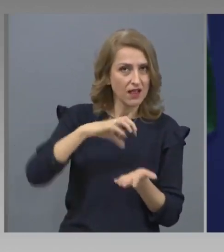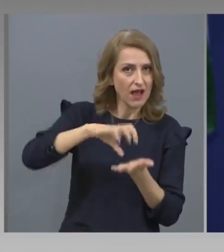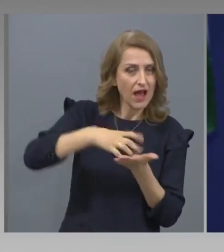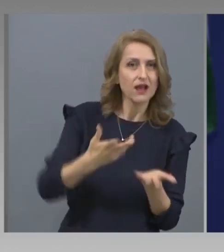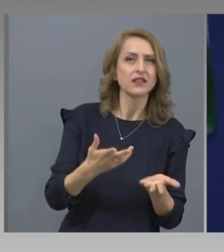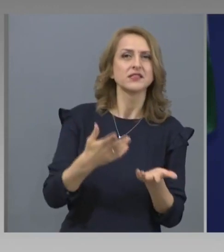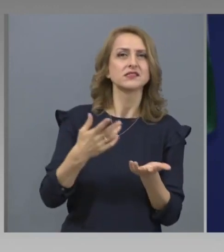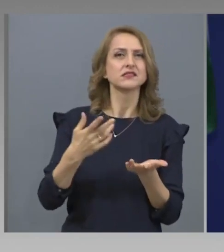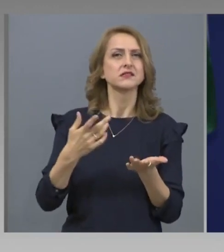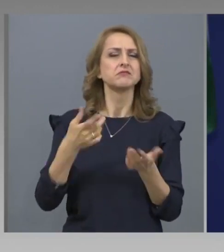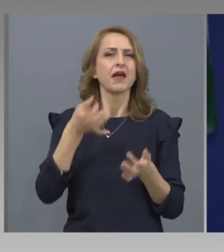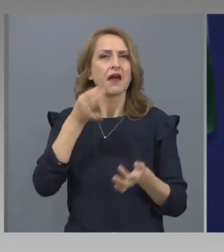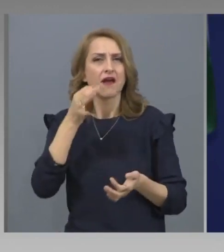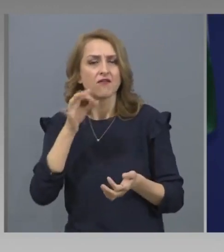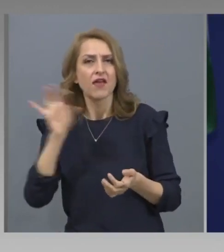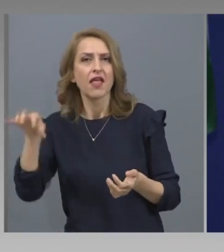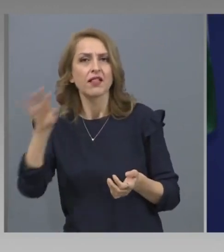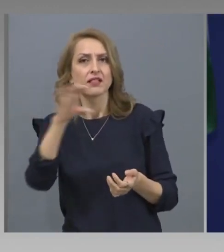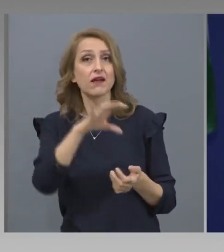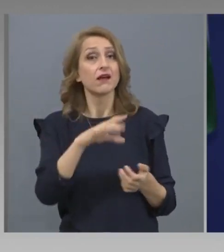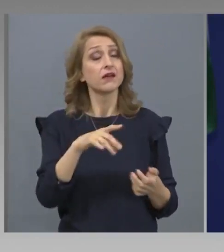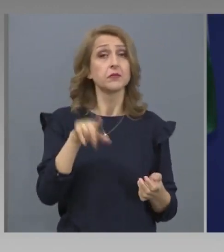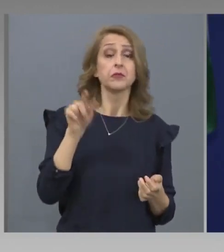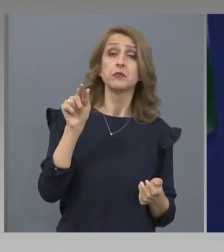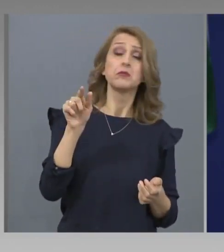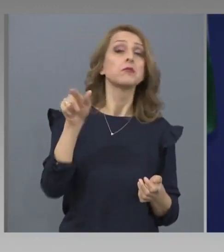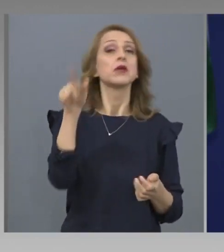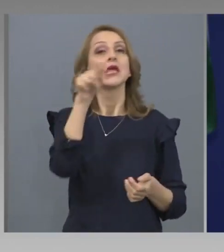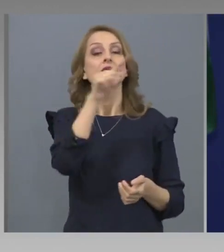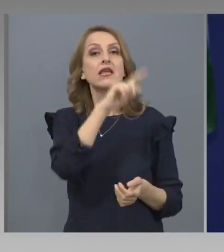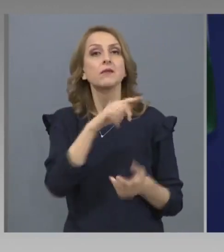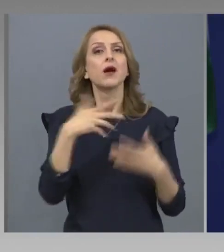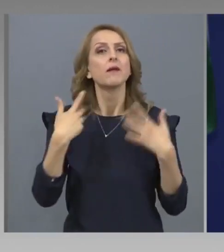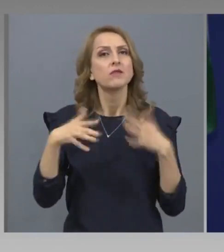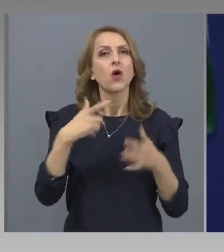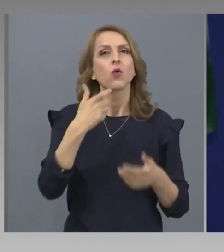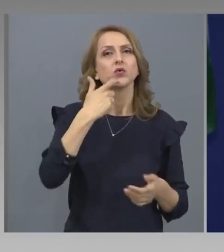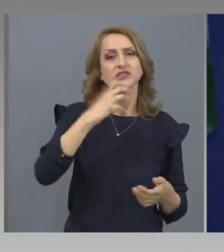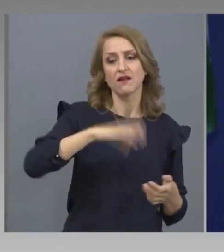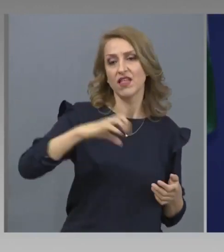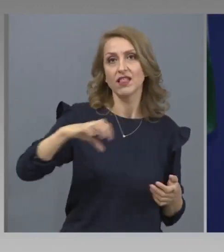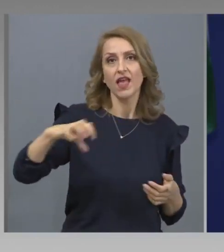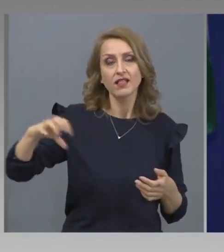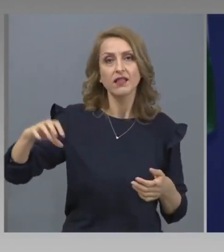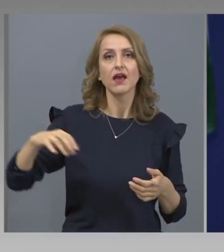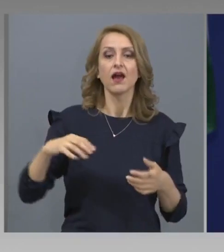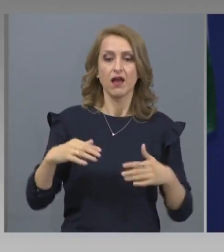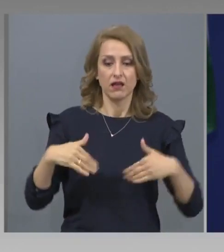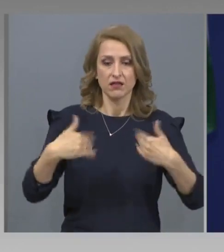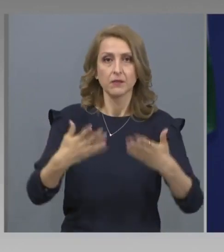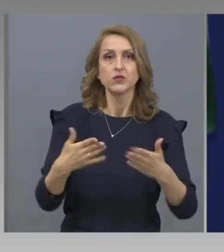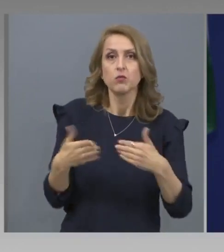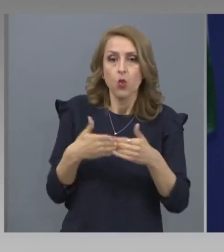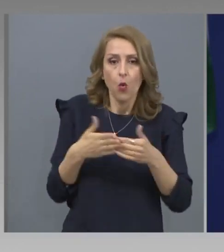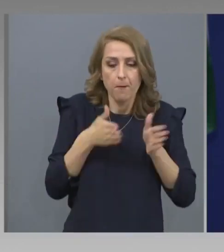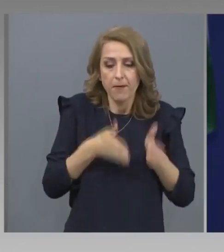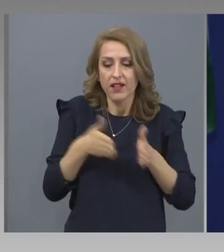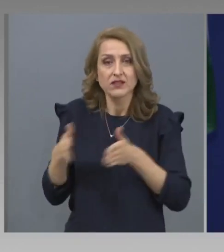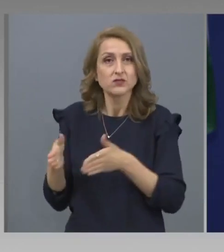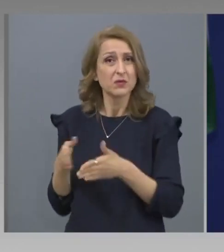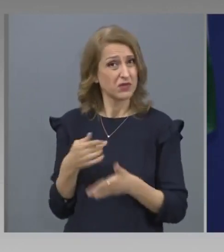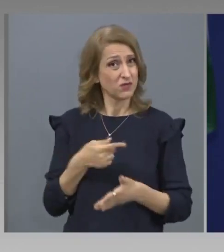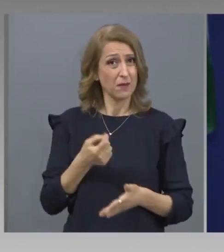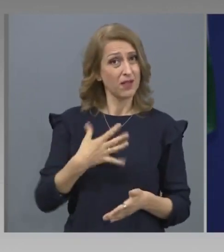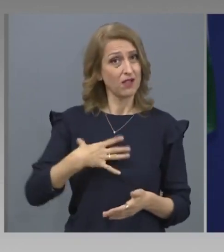доста градове, с цели квартали, в които има такива заведения доста наблизо едно до друго. И не е ли